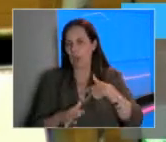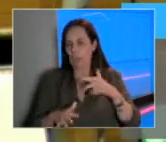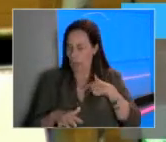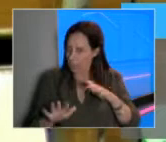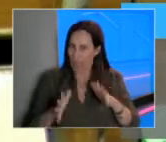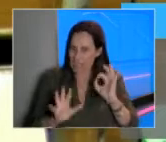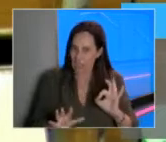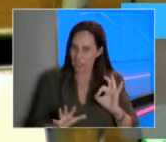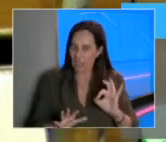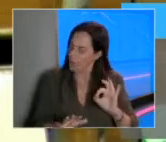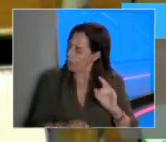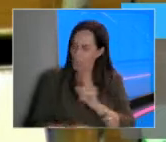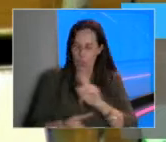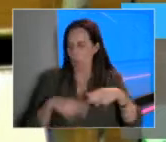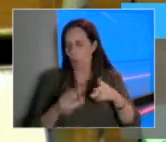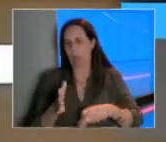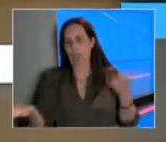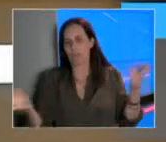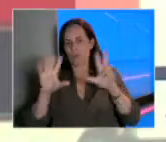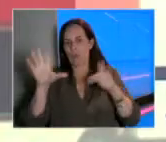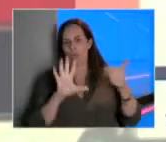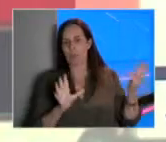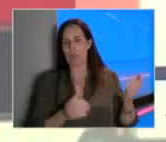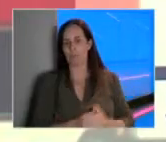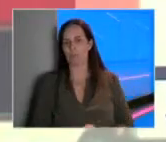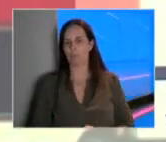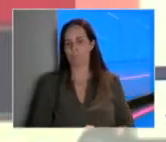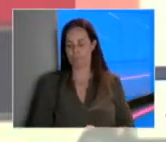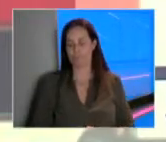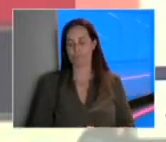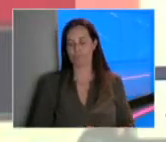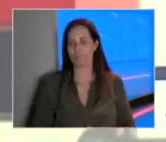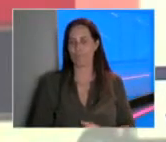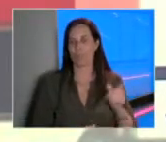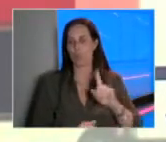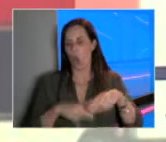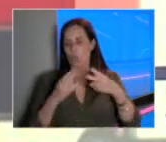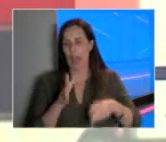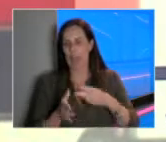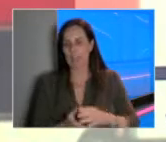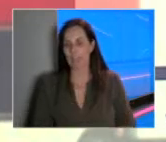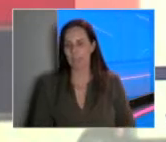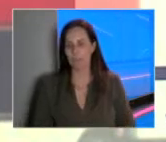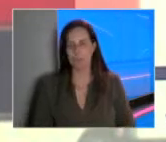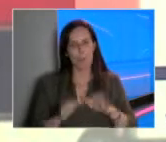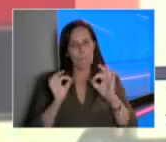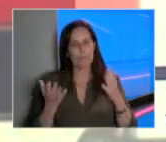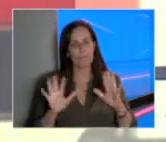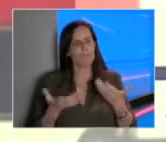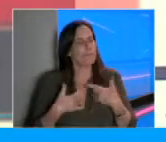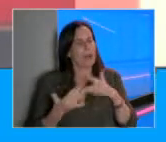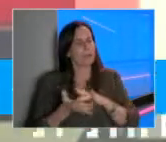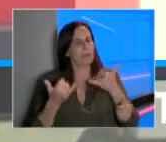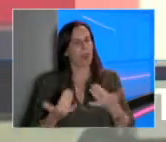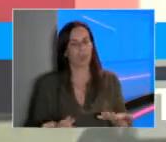חשש סביר וכבד שלא תיפתח הרכבת בשביל אני... כן, חשש סביר וכבד שלא תיפתח הרכבת, יוסי. בעצם, איפה אנחנו